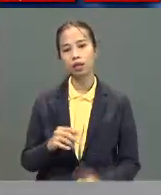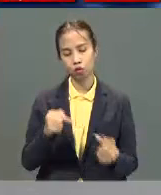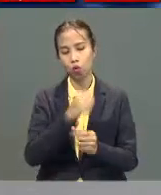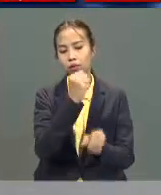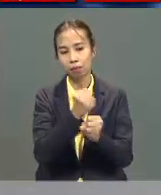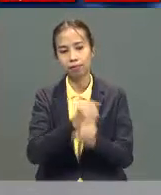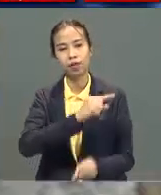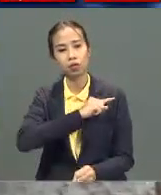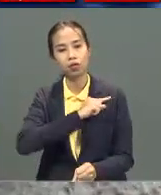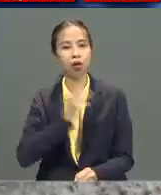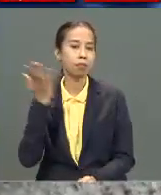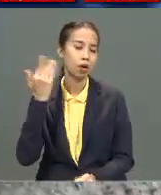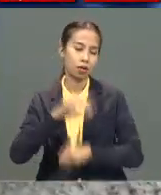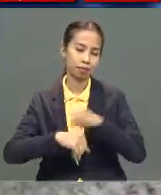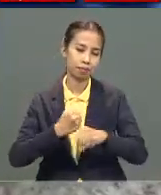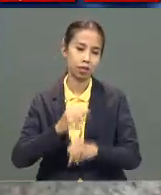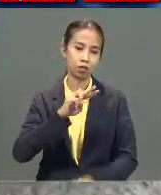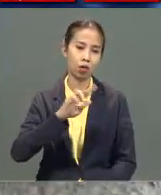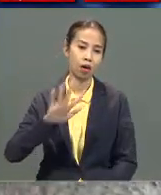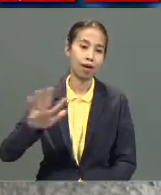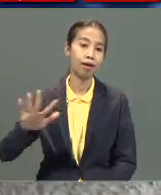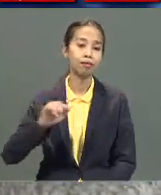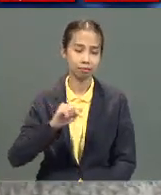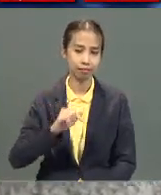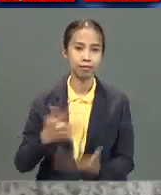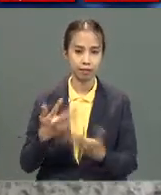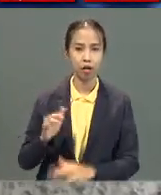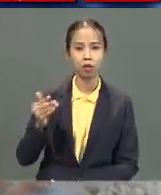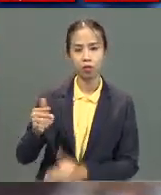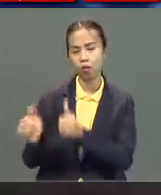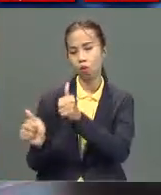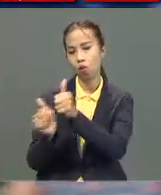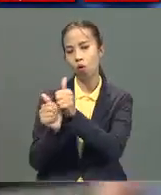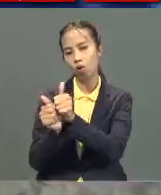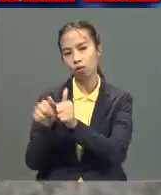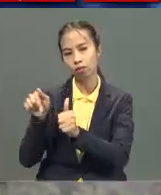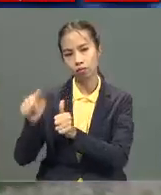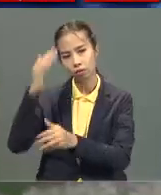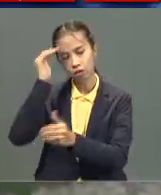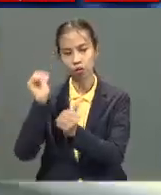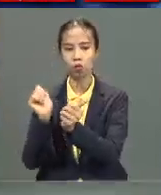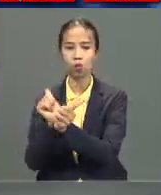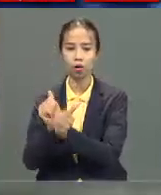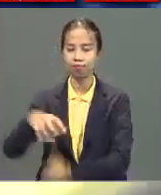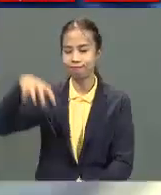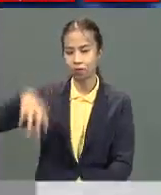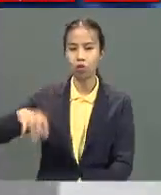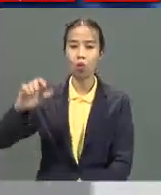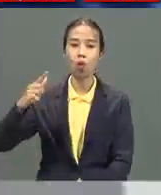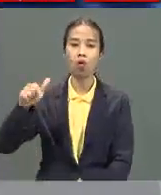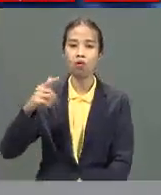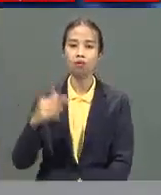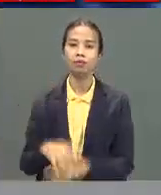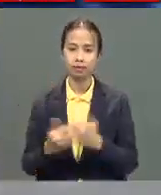สำนวนคดีเมื่อปี2555พร้อมด้วยผู้กำกับการและรองผู้กำกับการสถานีตำรวจนครบาลทองหล่อ